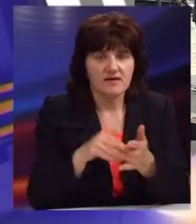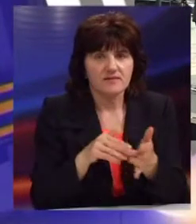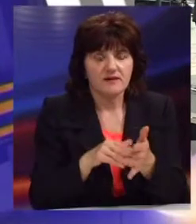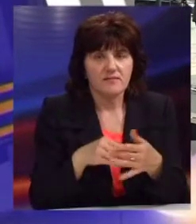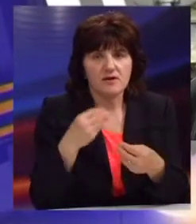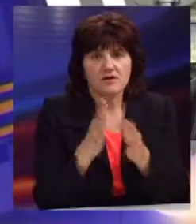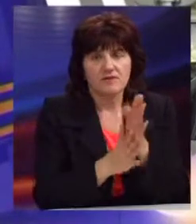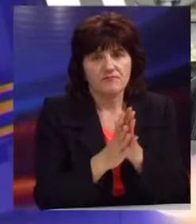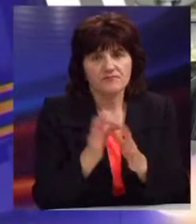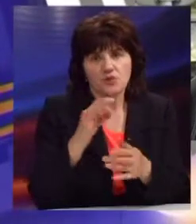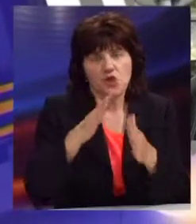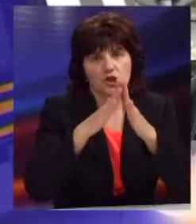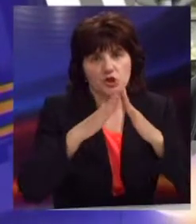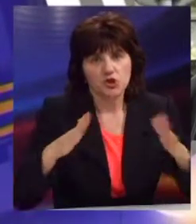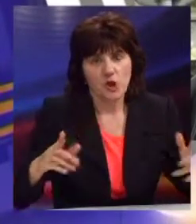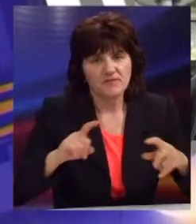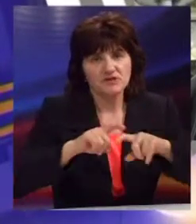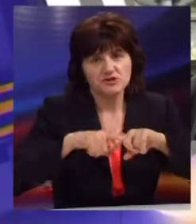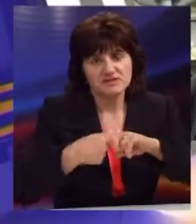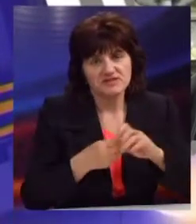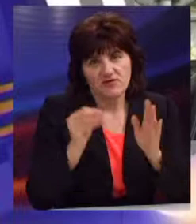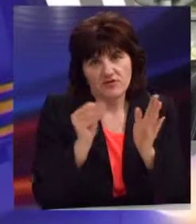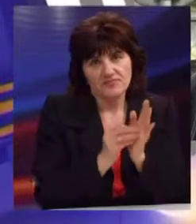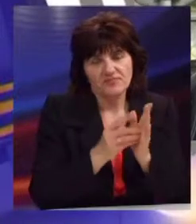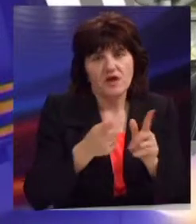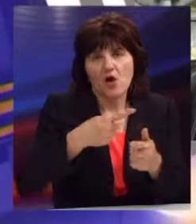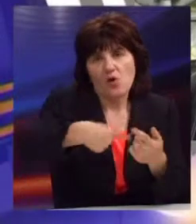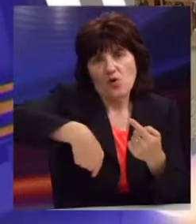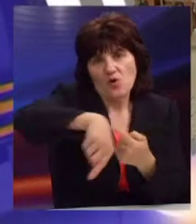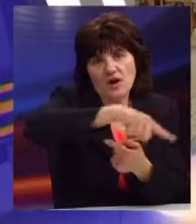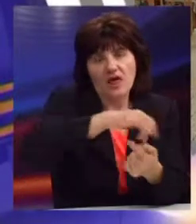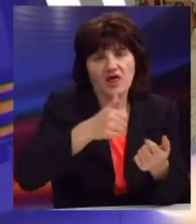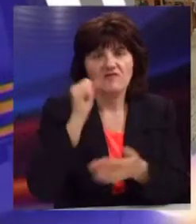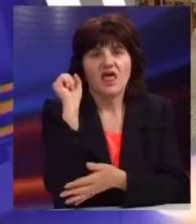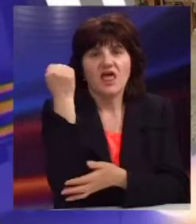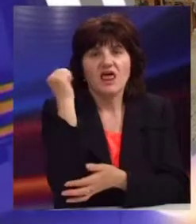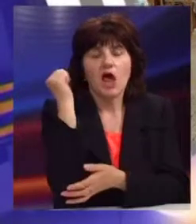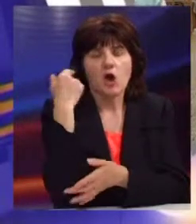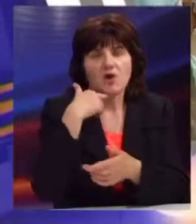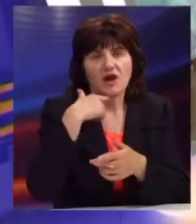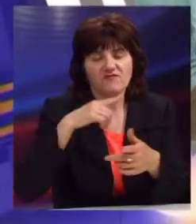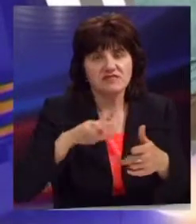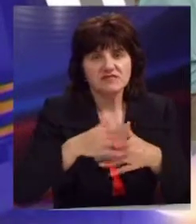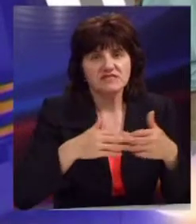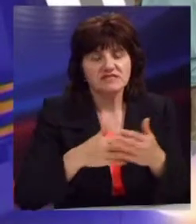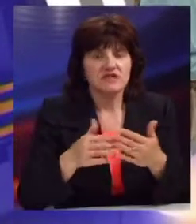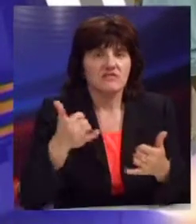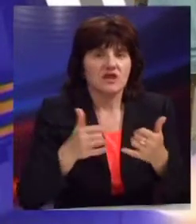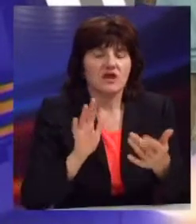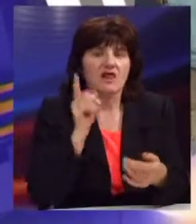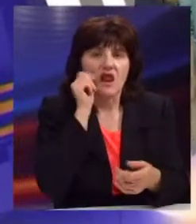promovišu domaći tradicionalni proizvodi sa oznakama regionalnog ili geografskog porekla, zanatstvo i narodno